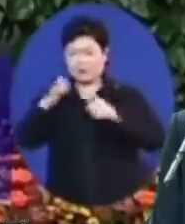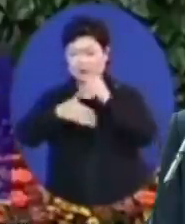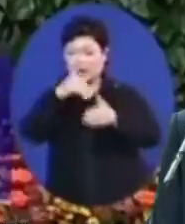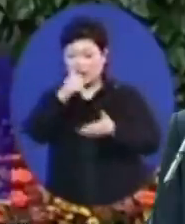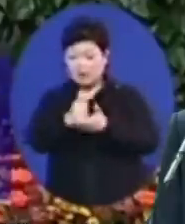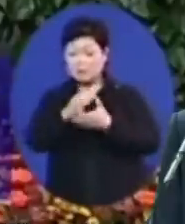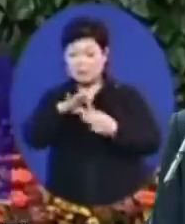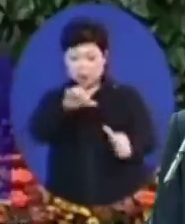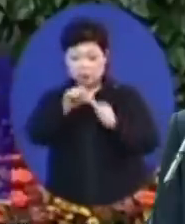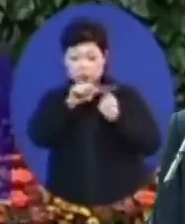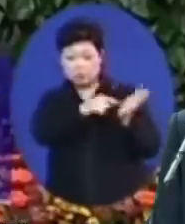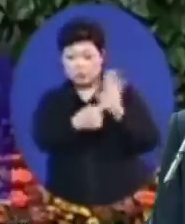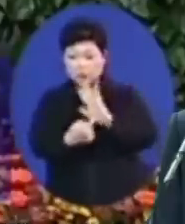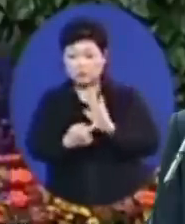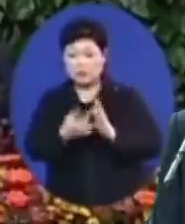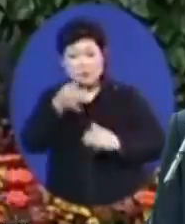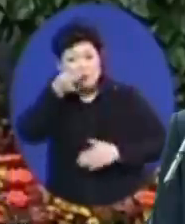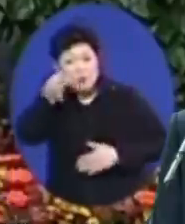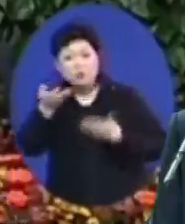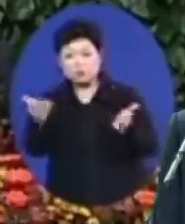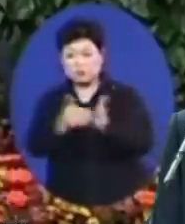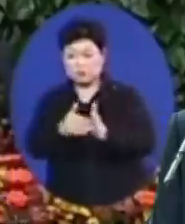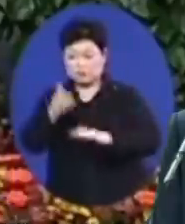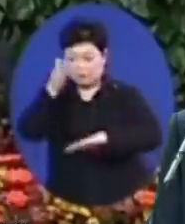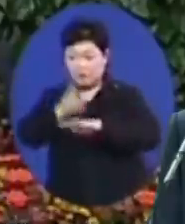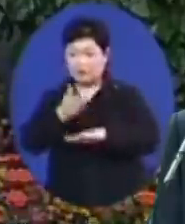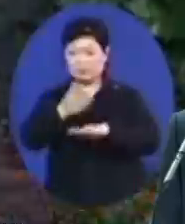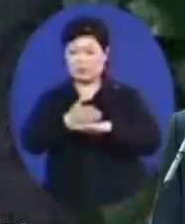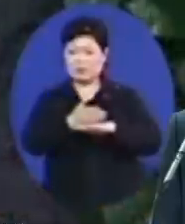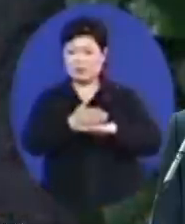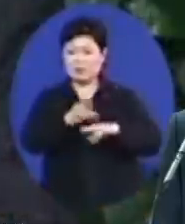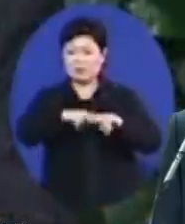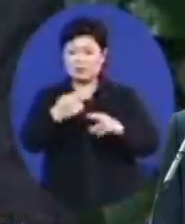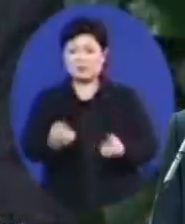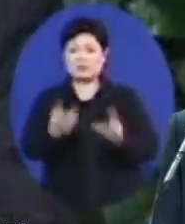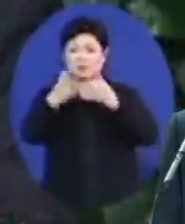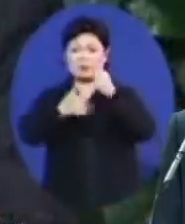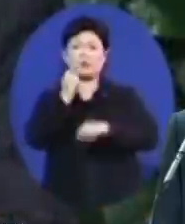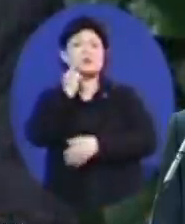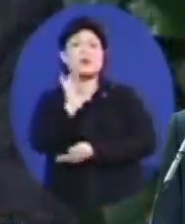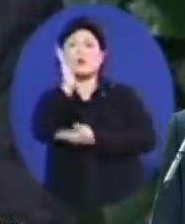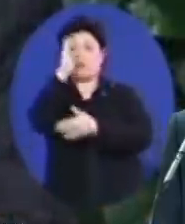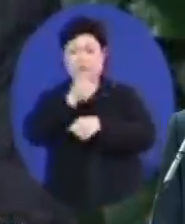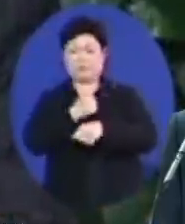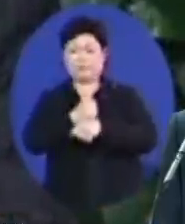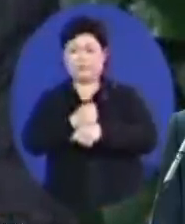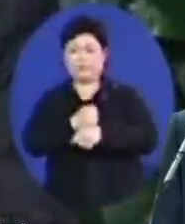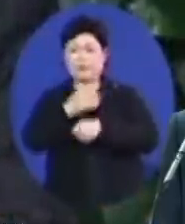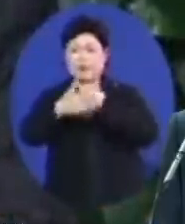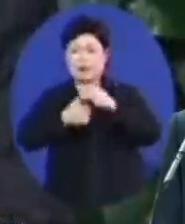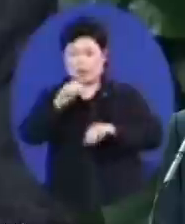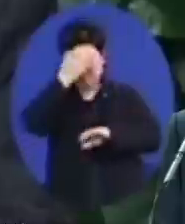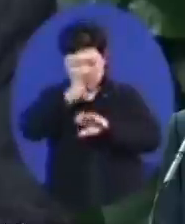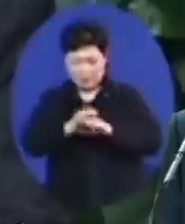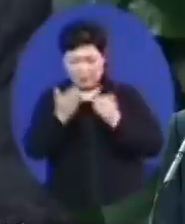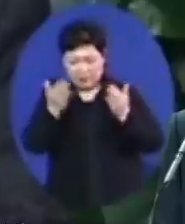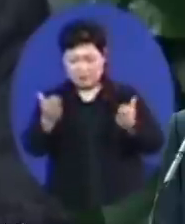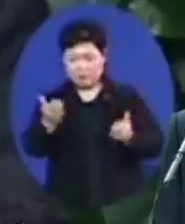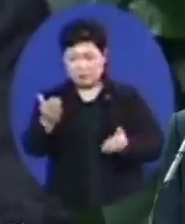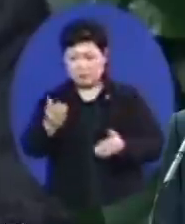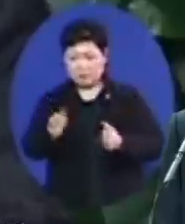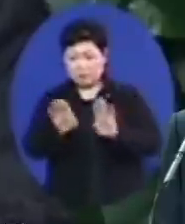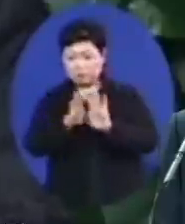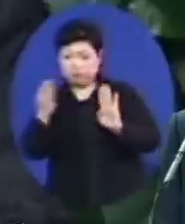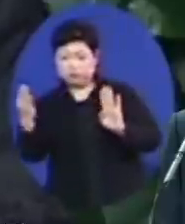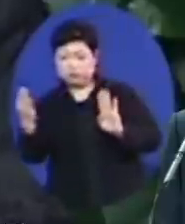하나님의 구원을 보이리라. 감사로 제사를 드리면 하나님을 영화롭게 한다. 그러므로 하나님께 예배드리고 나오면 문 밖에